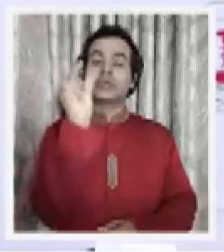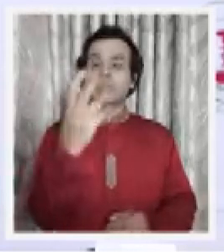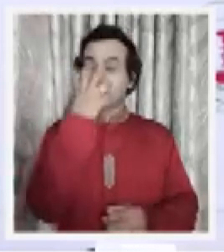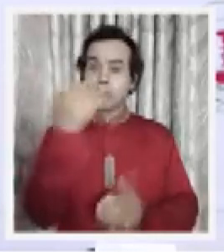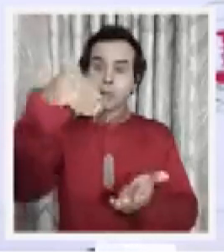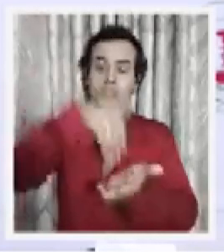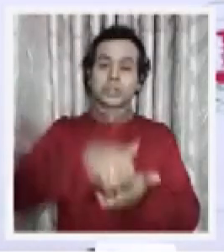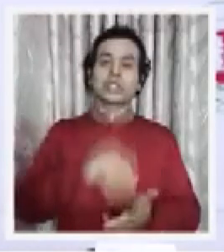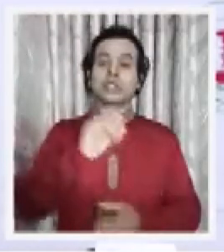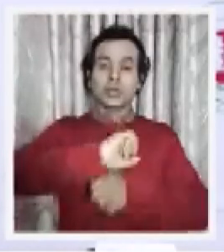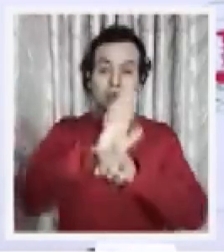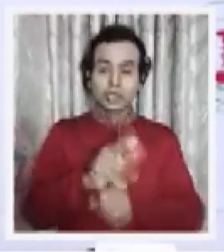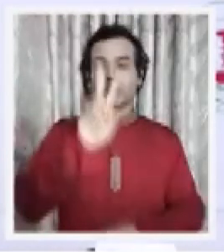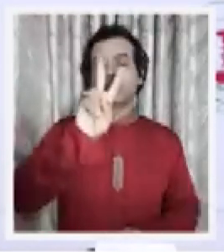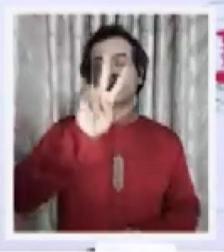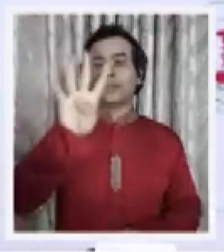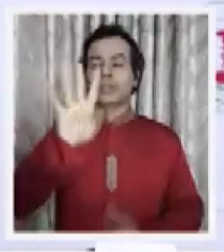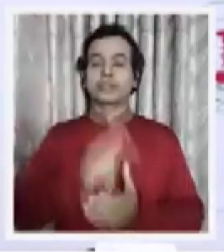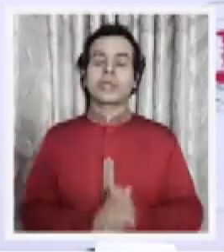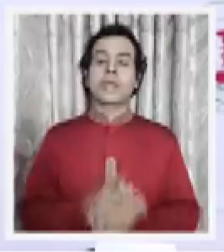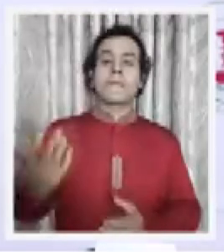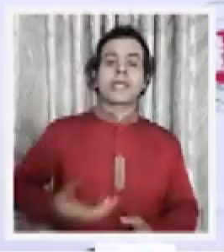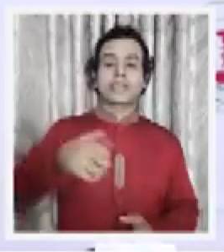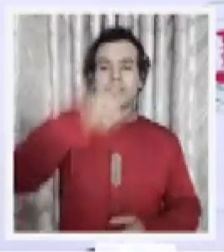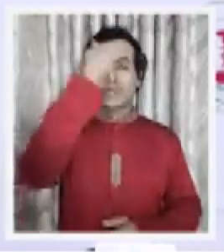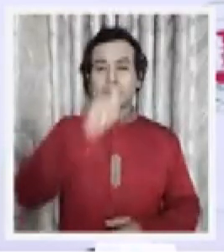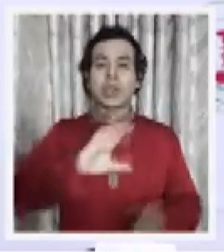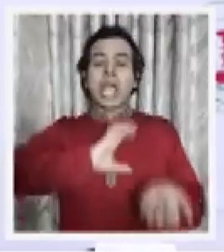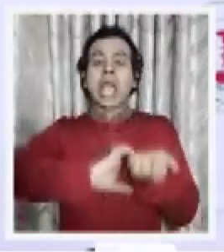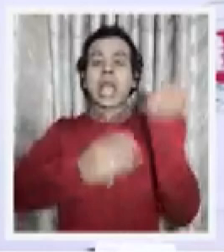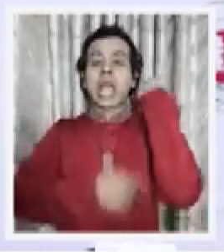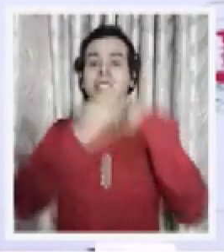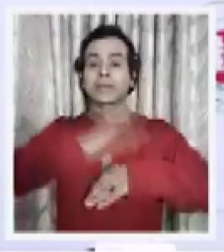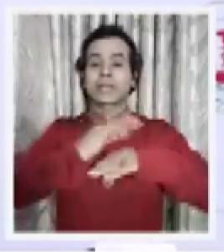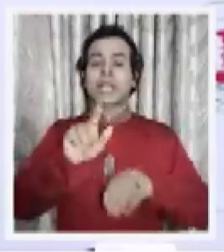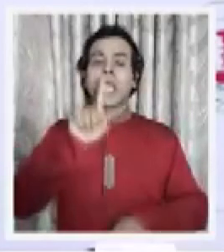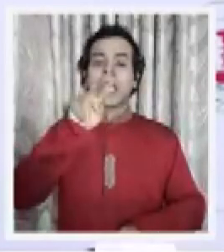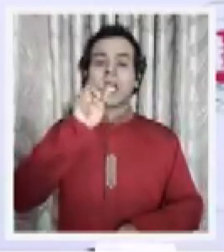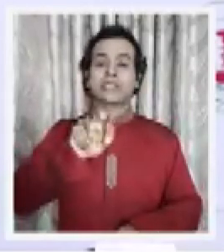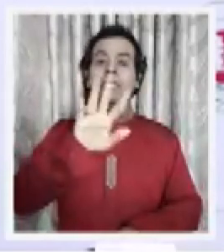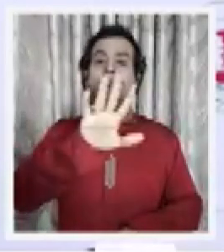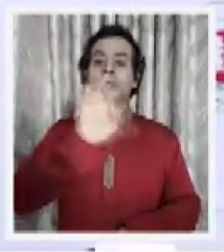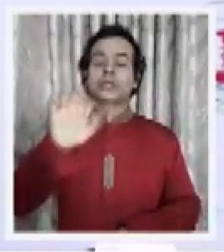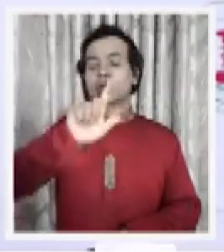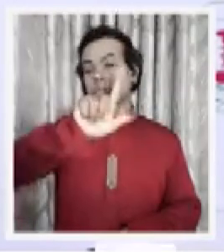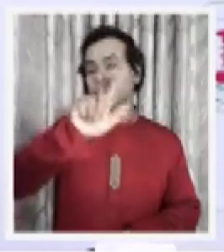আইসিইউ সজ্জায় রোগী ভর্তি আছেন 24 জন। সারা দেশের অন্যান্য হাসপাতালে সাধারণ সজ্জায় রোগী ভর্তি